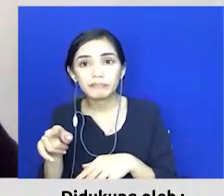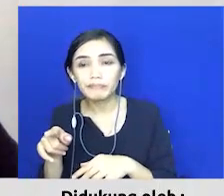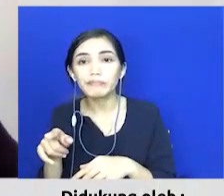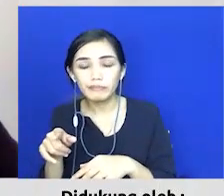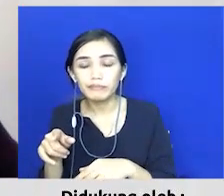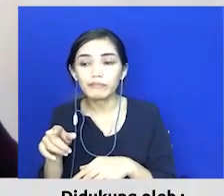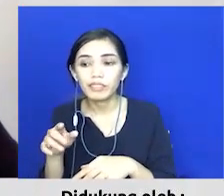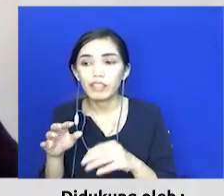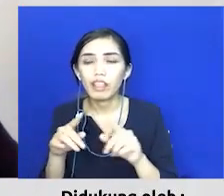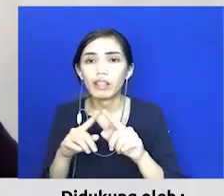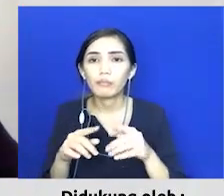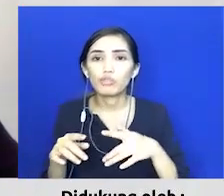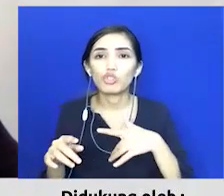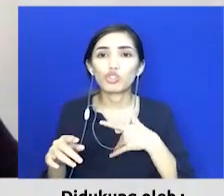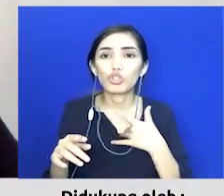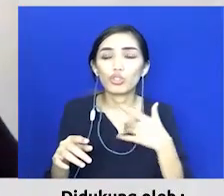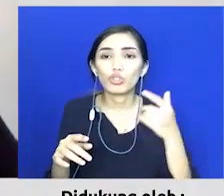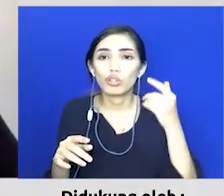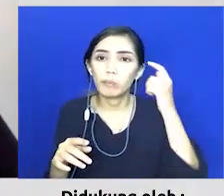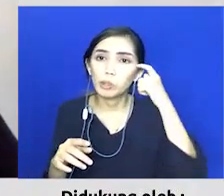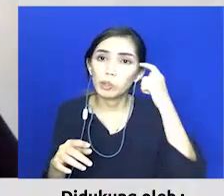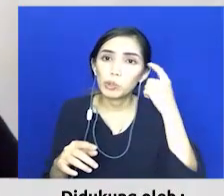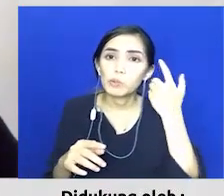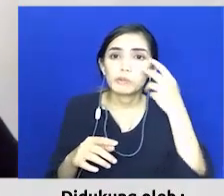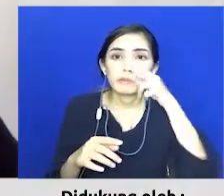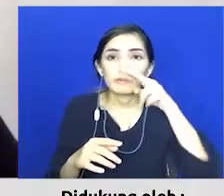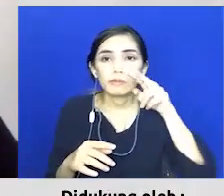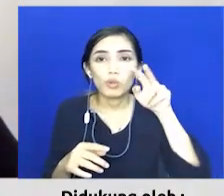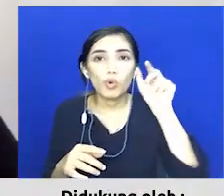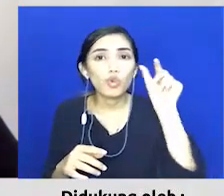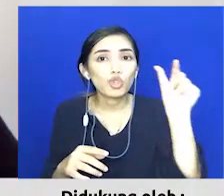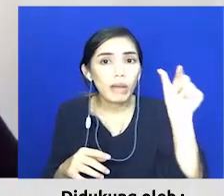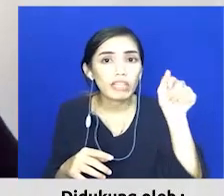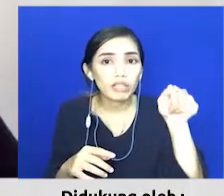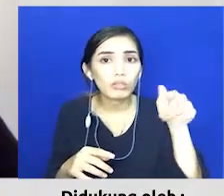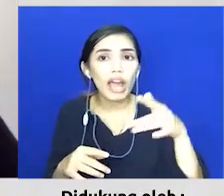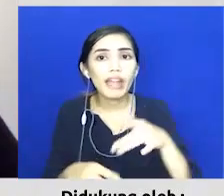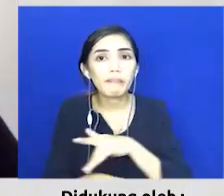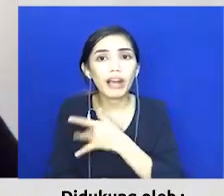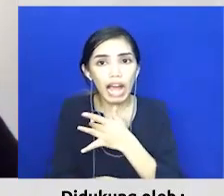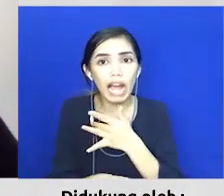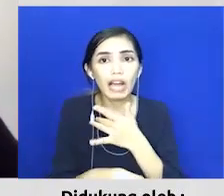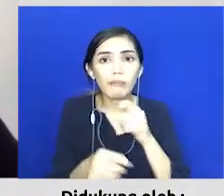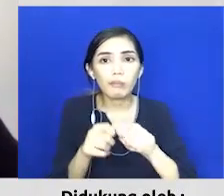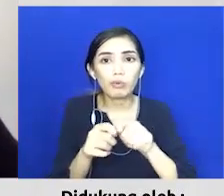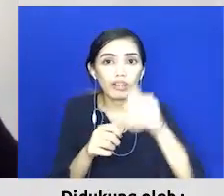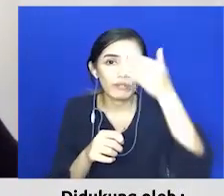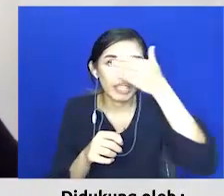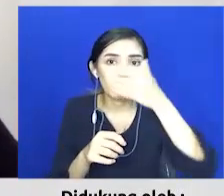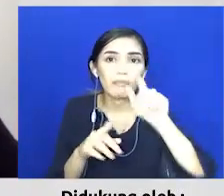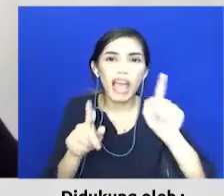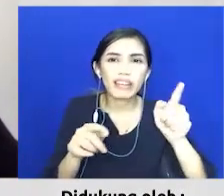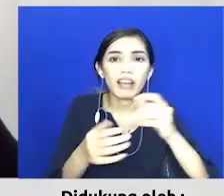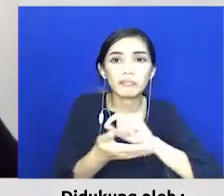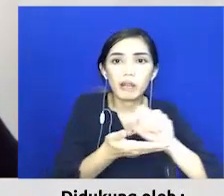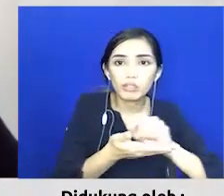catatan-catatannya, esai-esainya, dia tidak hanya bicara soal idealisme, dia bicara soal what makes